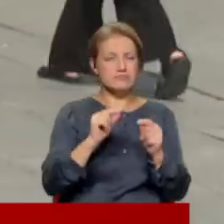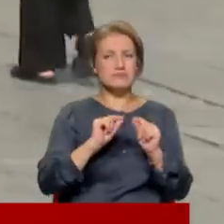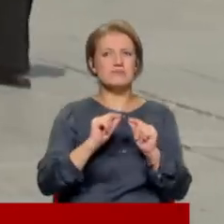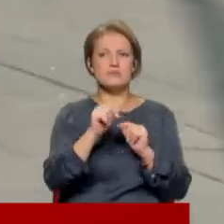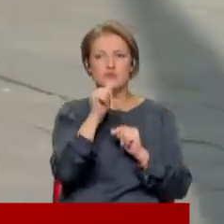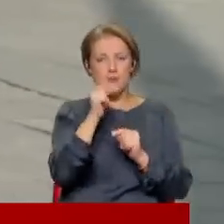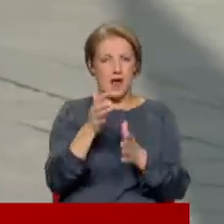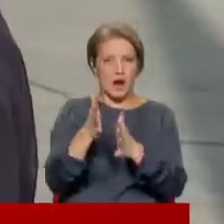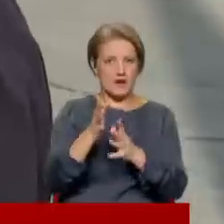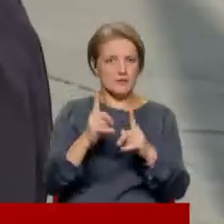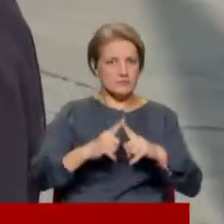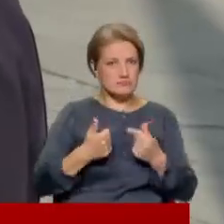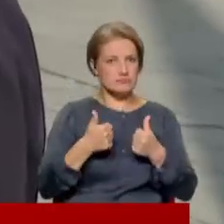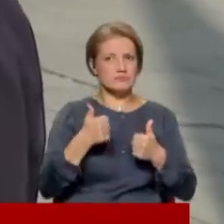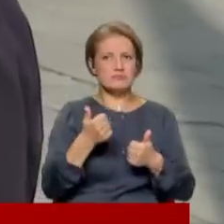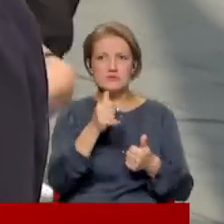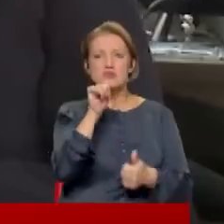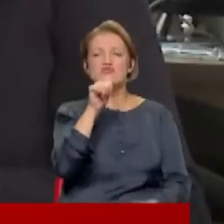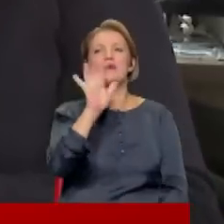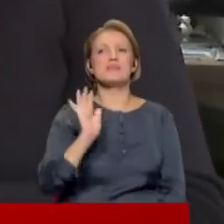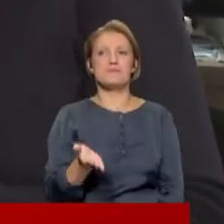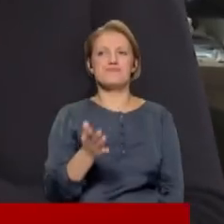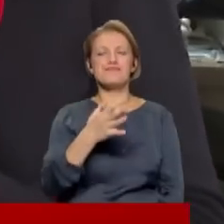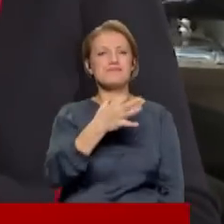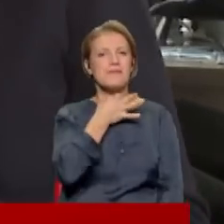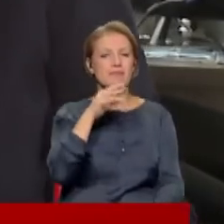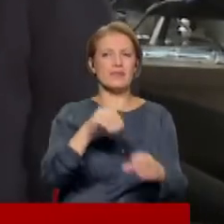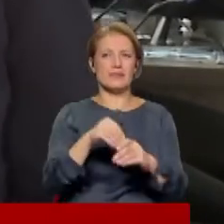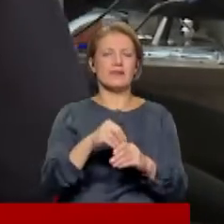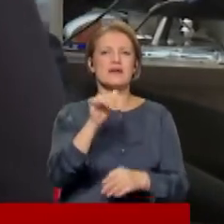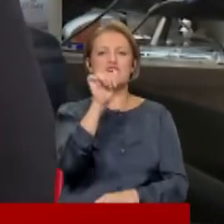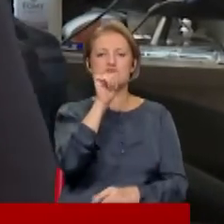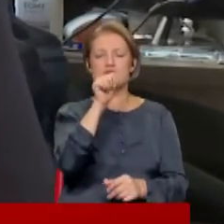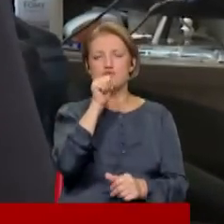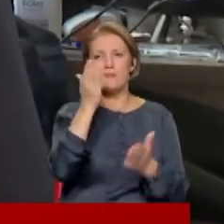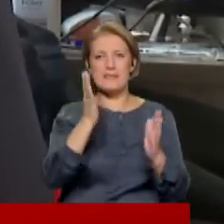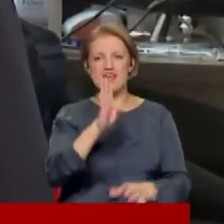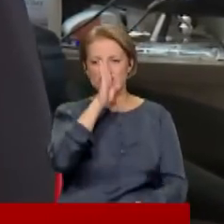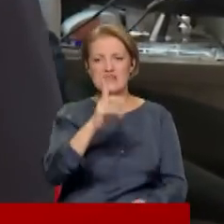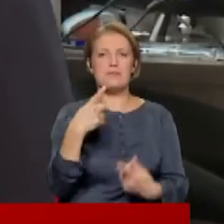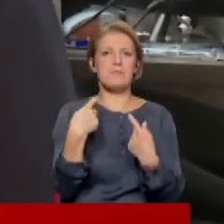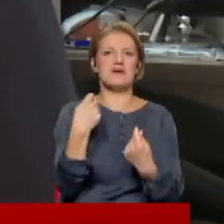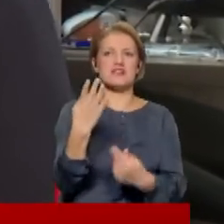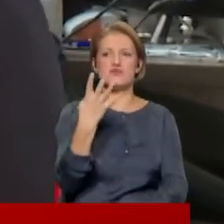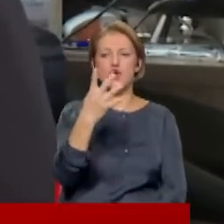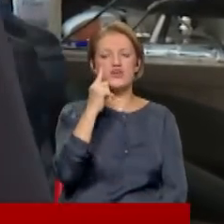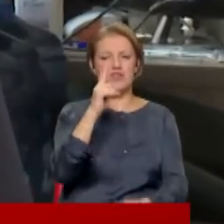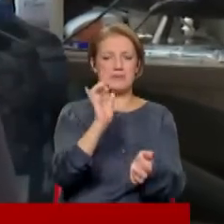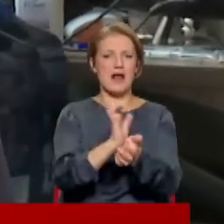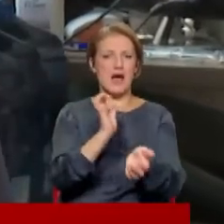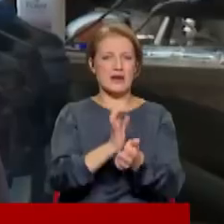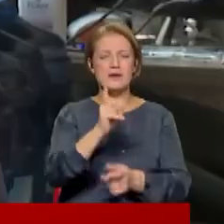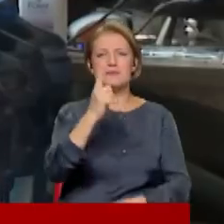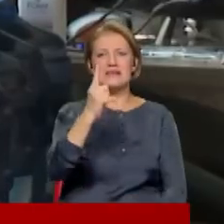para? Yetiştirmek zorunda, su da mı içmeyelim? Dar gelirli için artık içme suyu bile ciddi bir maliyet. 4 kişilik bir